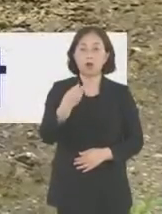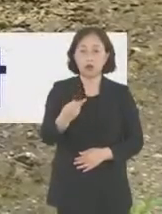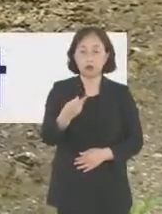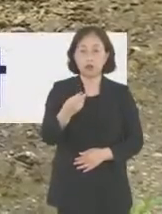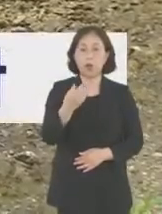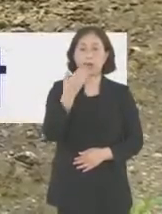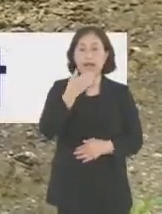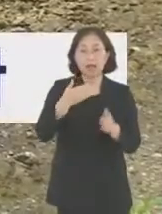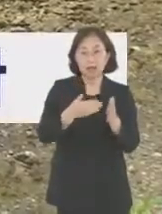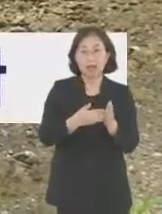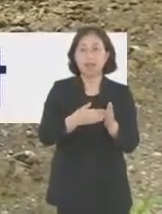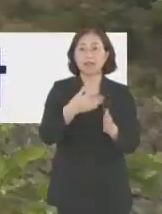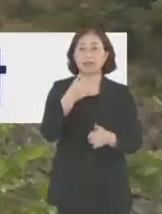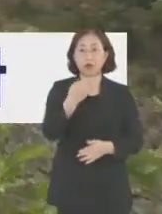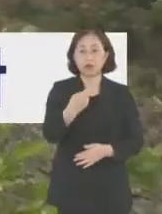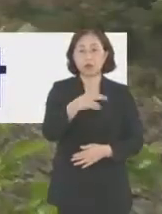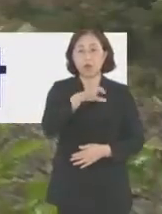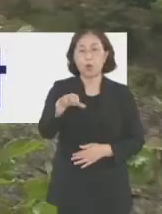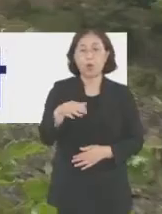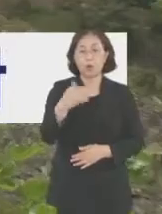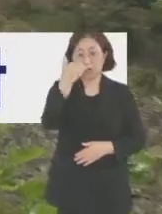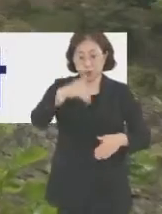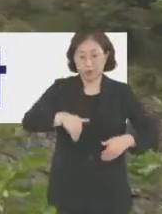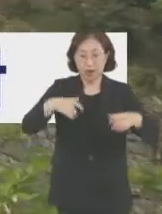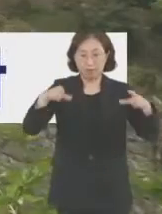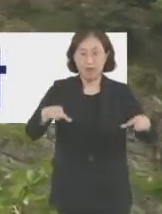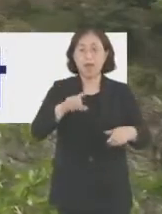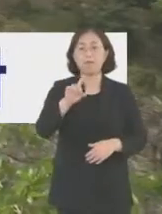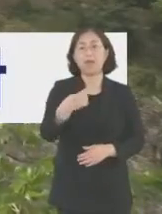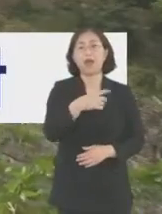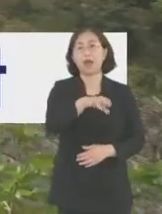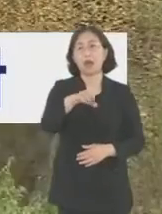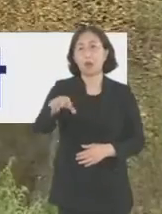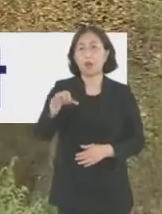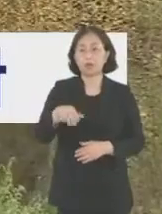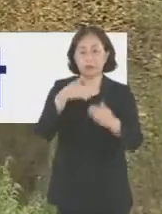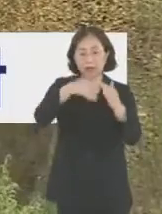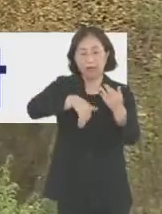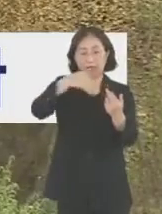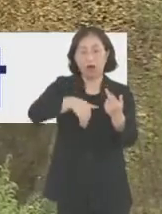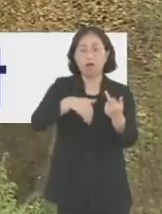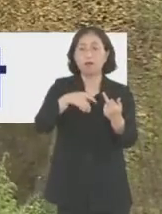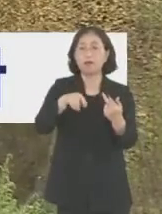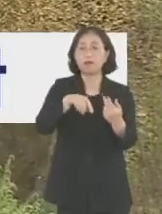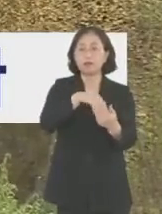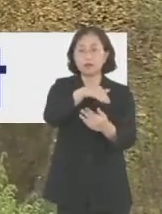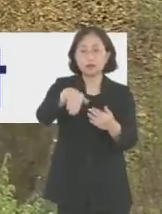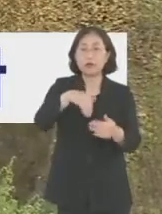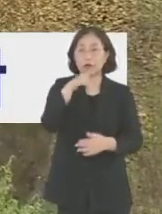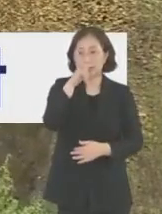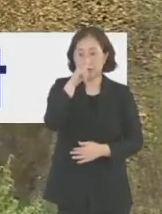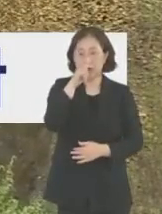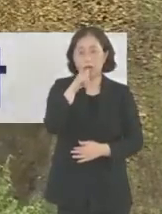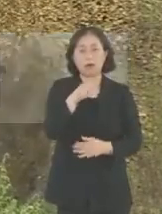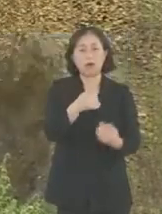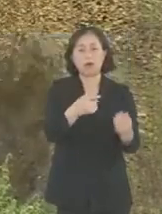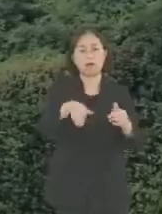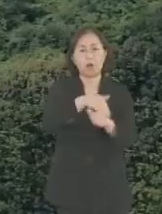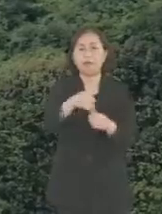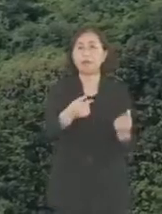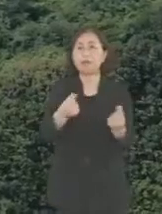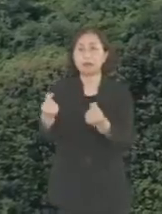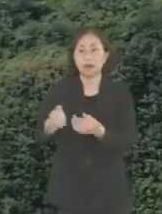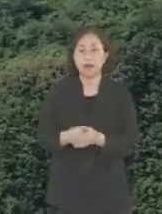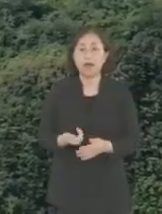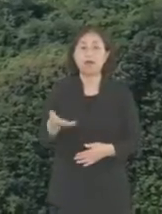당진 7곳 등 충남에만 100여 곳의 크고 작은 채석장이 운영되고 있는데 사정이 비슷한 곳이 많습니다.